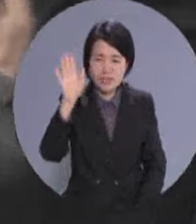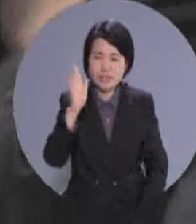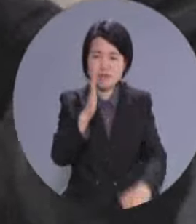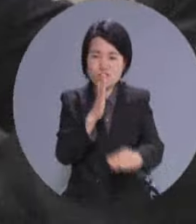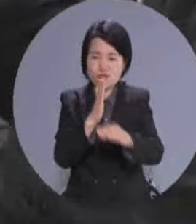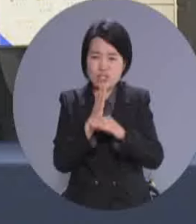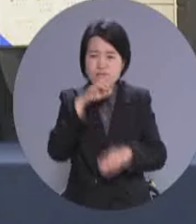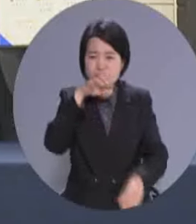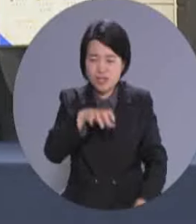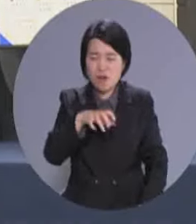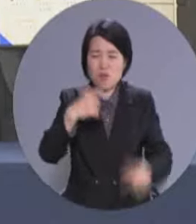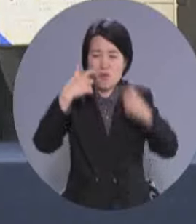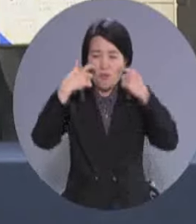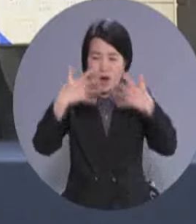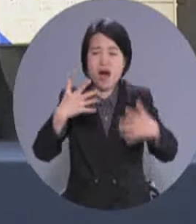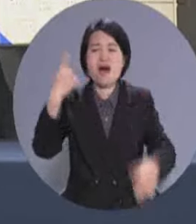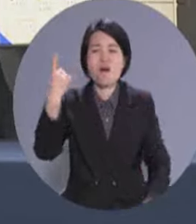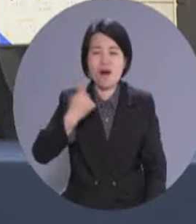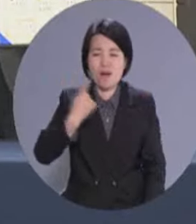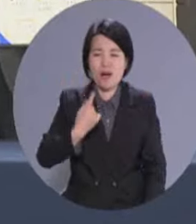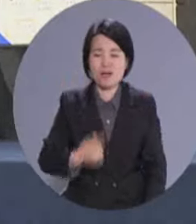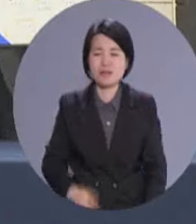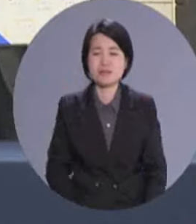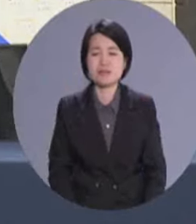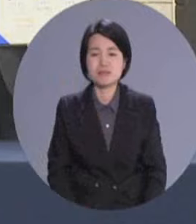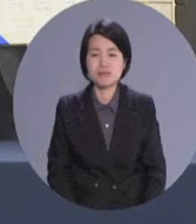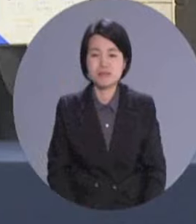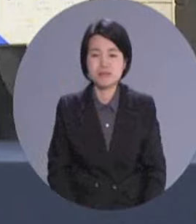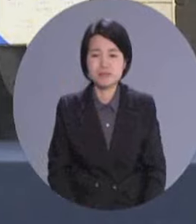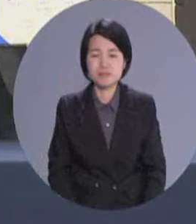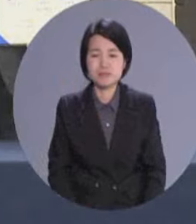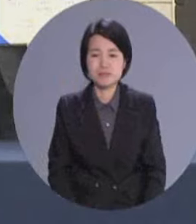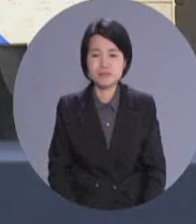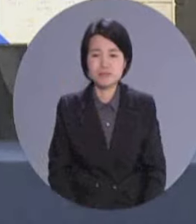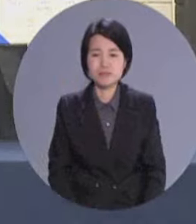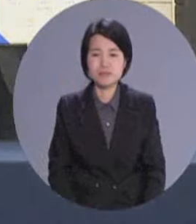우주산업의 전진기지로 자리매김하고 있습니다. MBC 뉴스 최우식입니다.